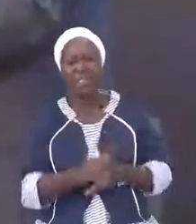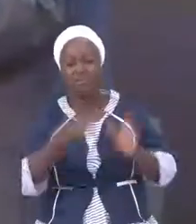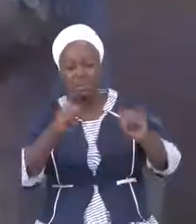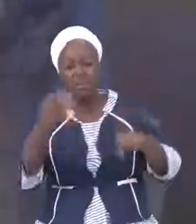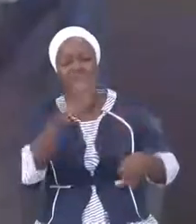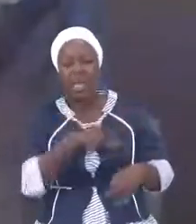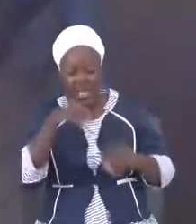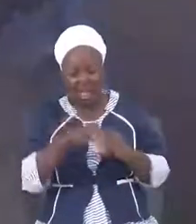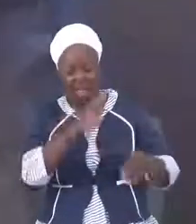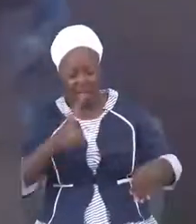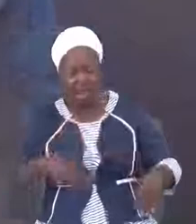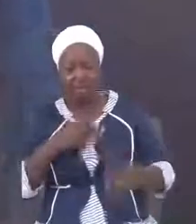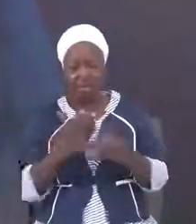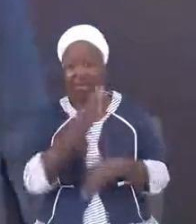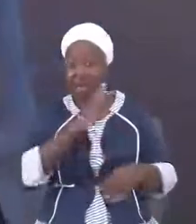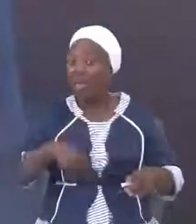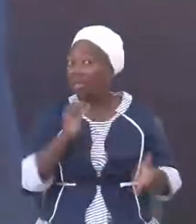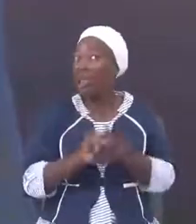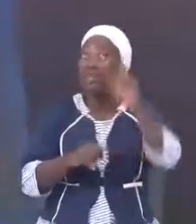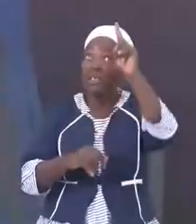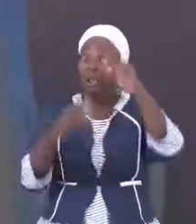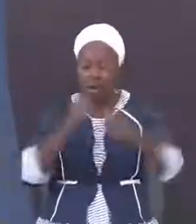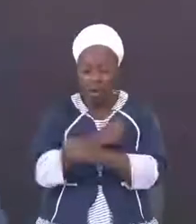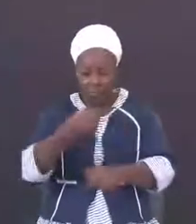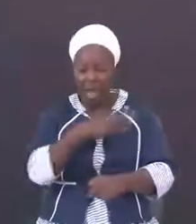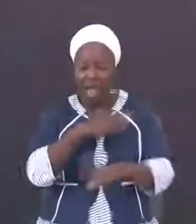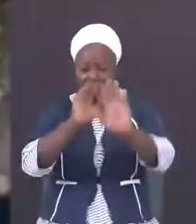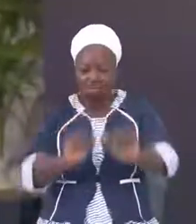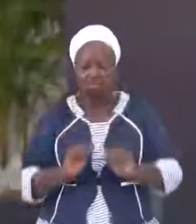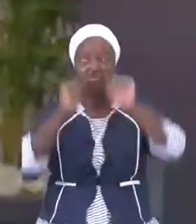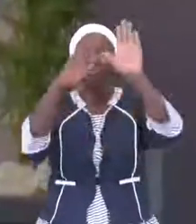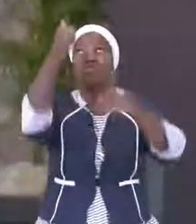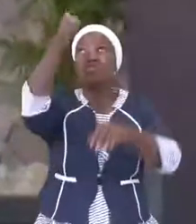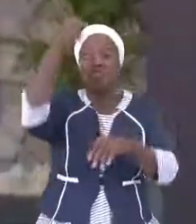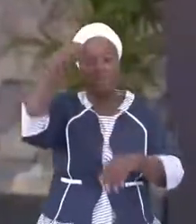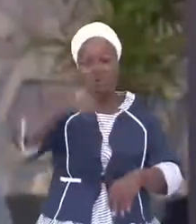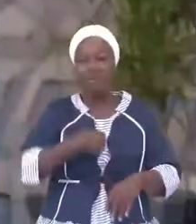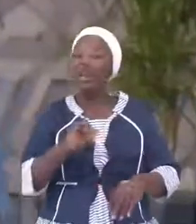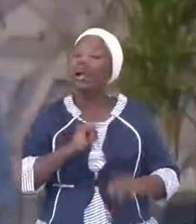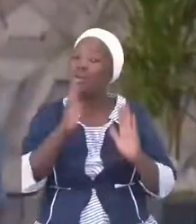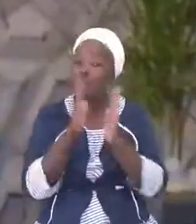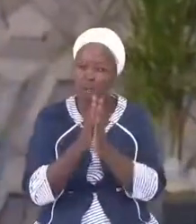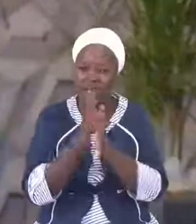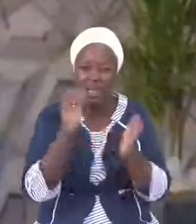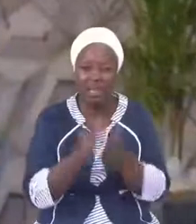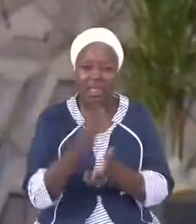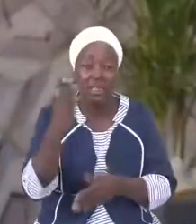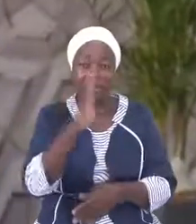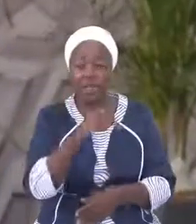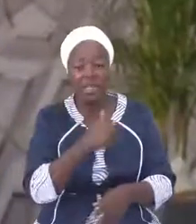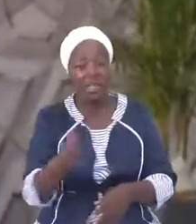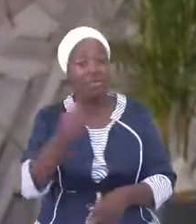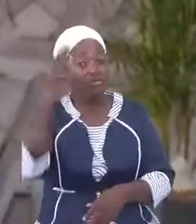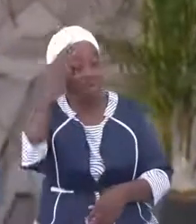que j'ai tout en Christ. Il dit, il m'a aimé et qui s'est livré lui-même pour moi. Je